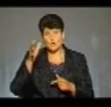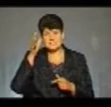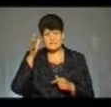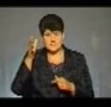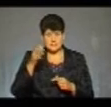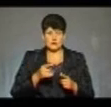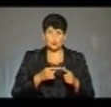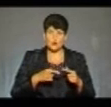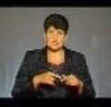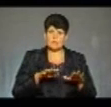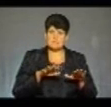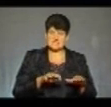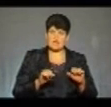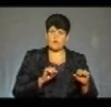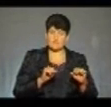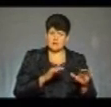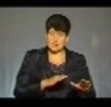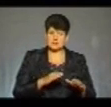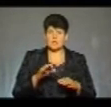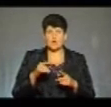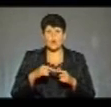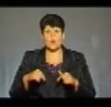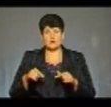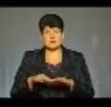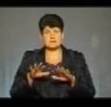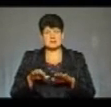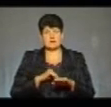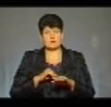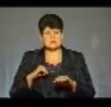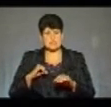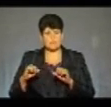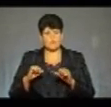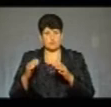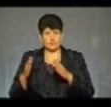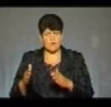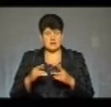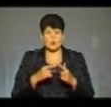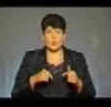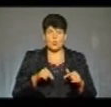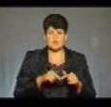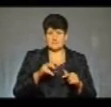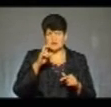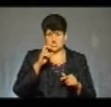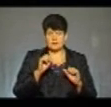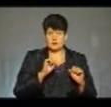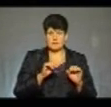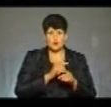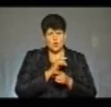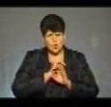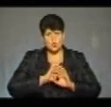до органів місцевої влади, органів місцевого самоврядування, органів державної влади про розповсюдження